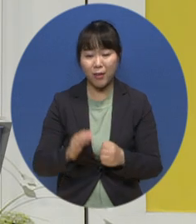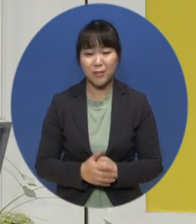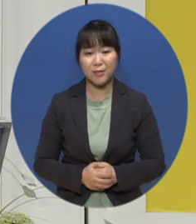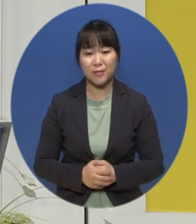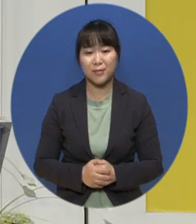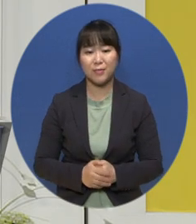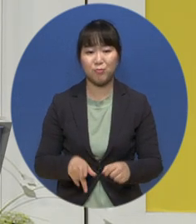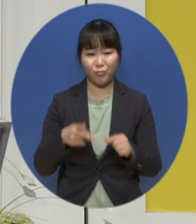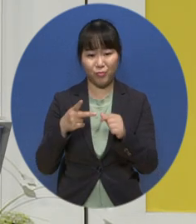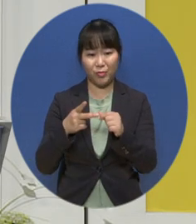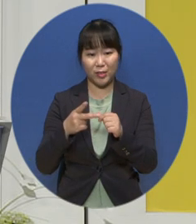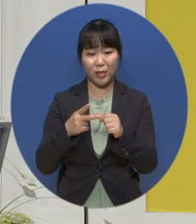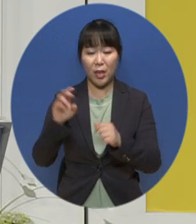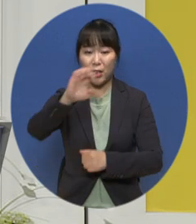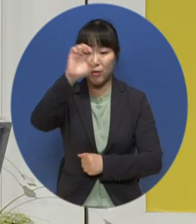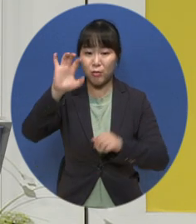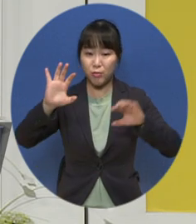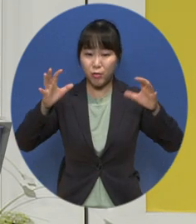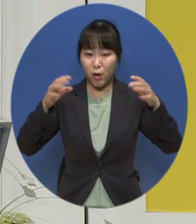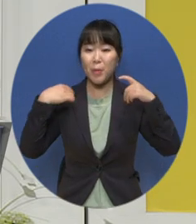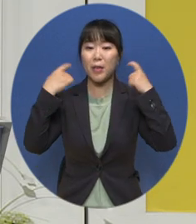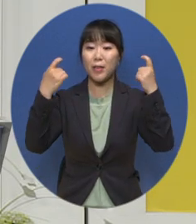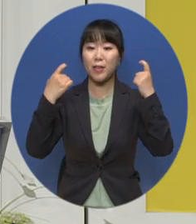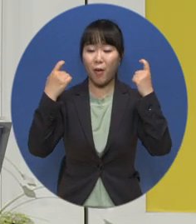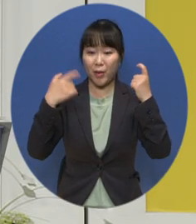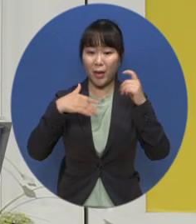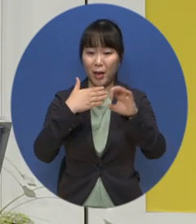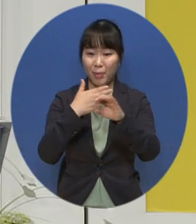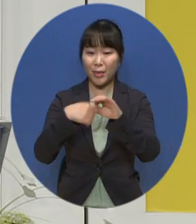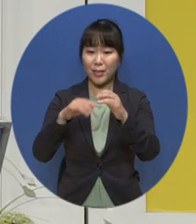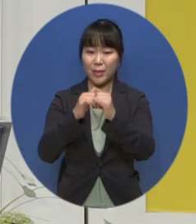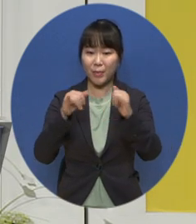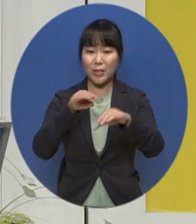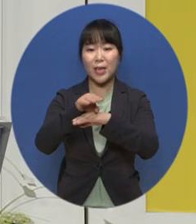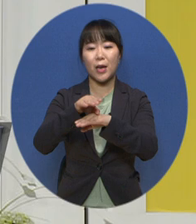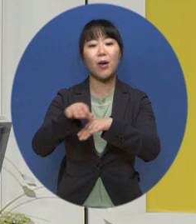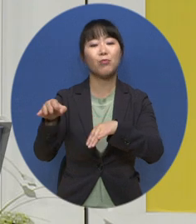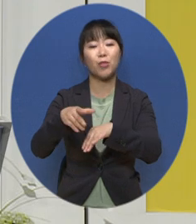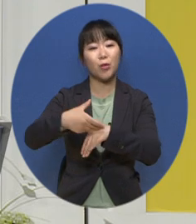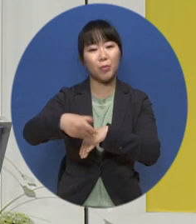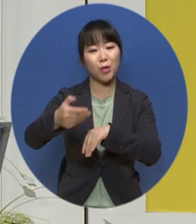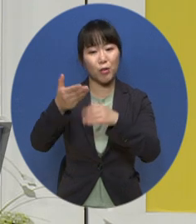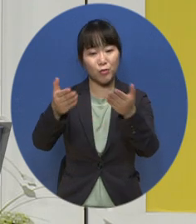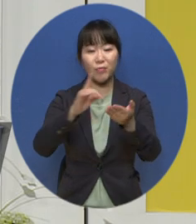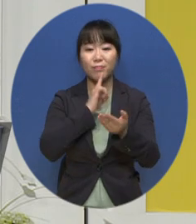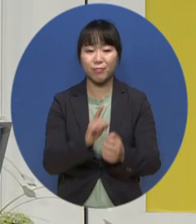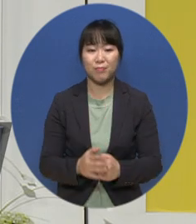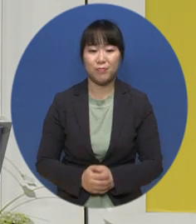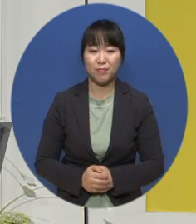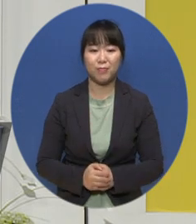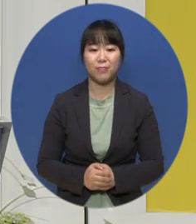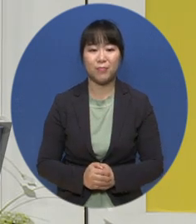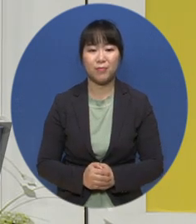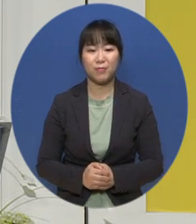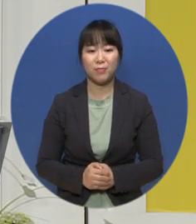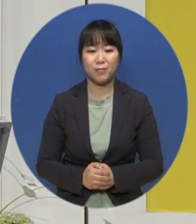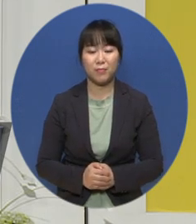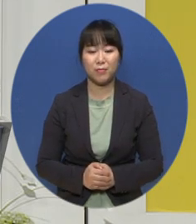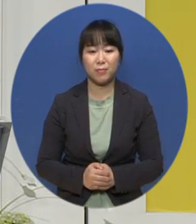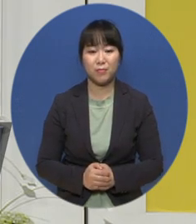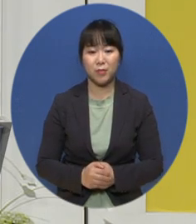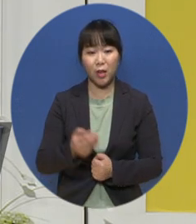두번째 유럽을 여행을 하면 여행객들 한테 가 차량을 타고 무료로 빌려줍니다 이제 그런